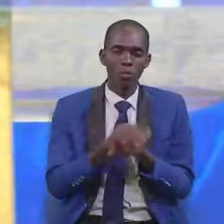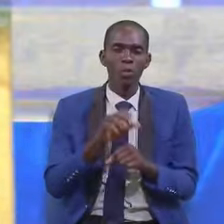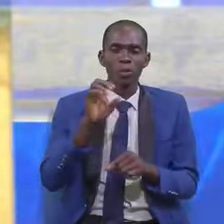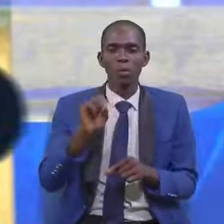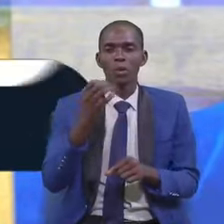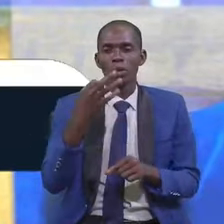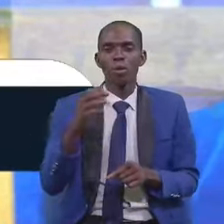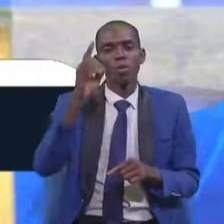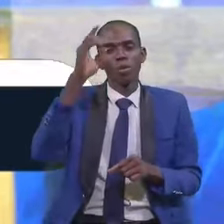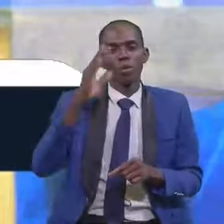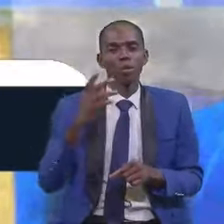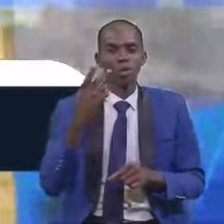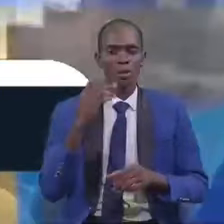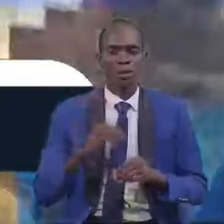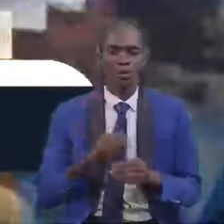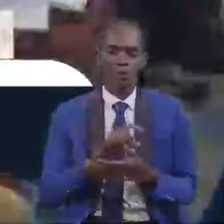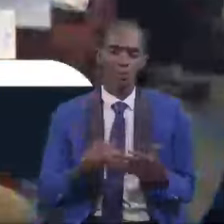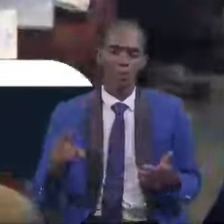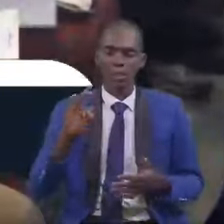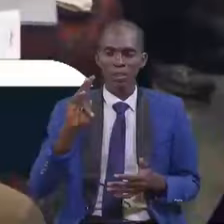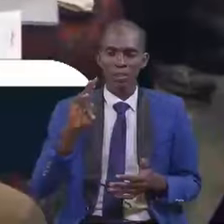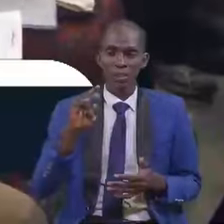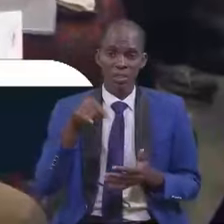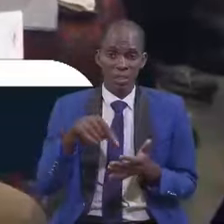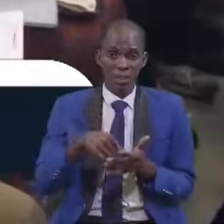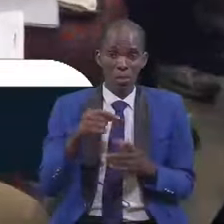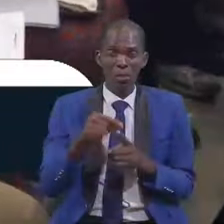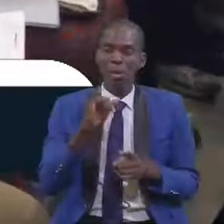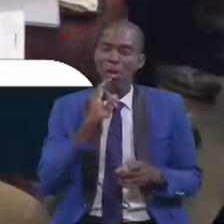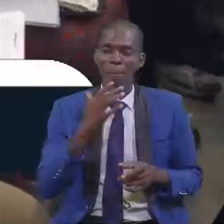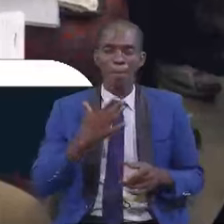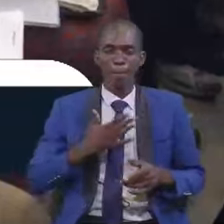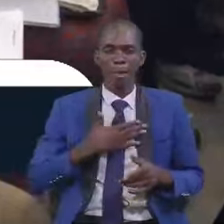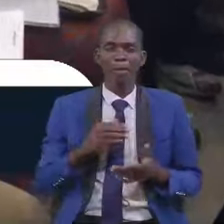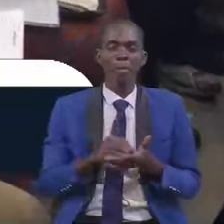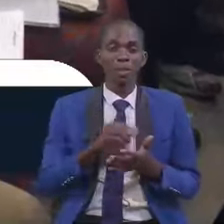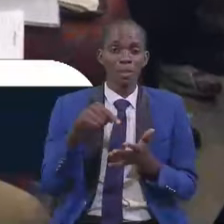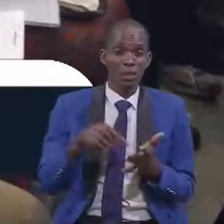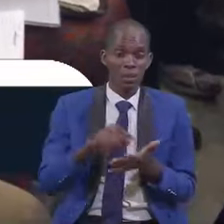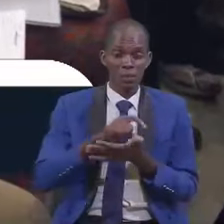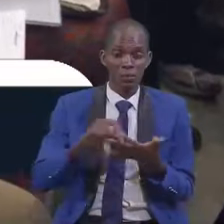ceci est pour moi. Ceci est pour moi. Je dis, le verset 17 est pour moi.